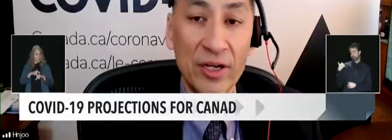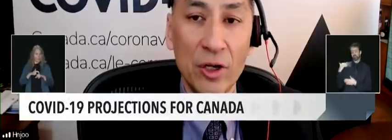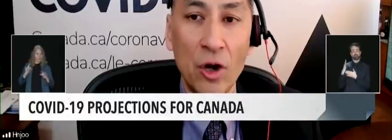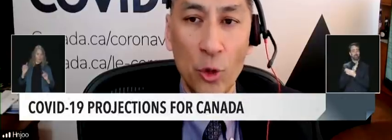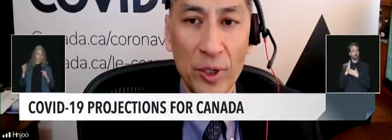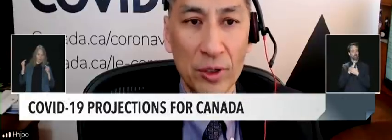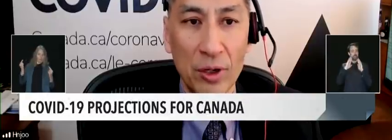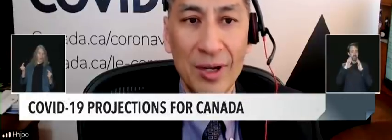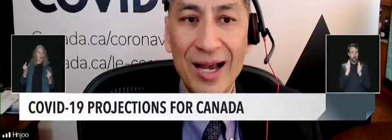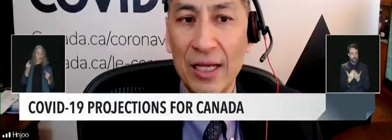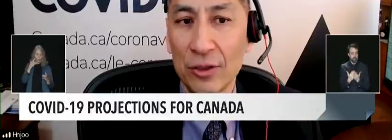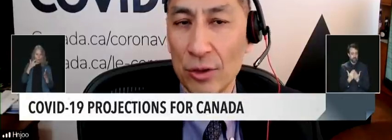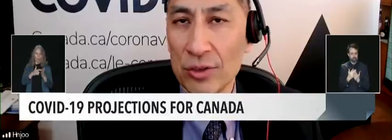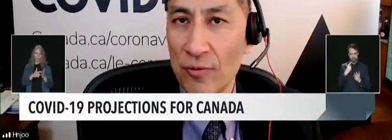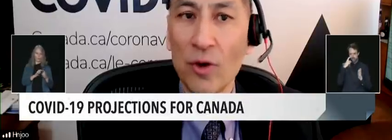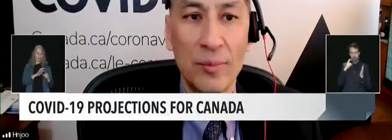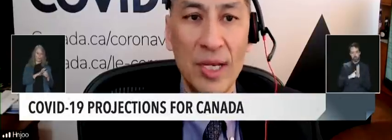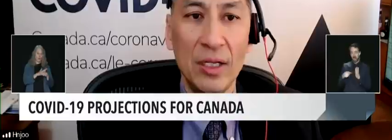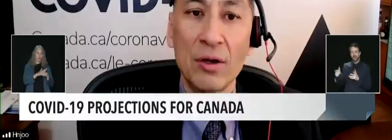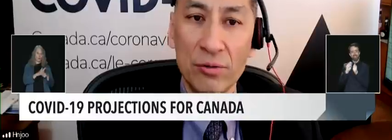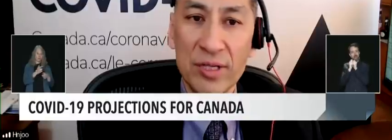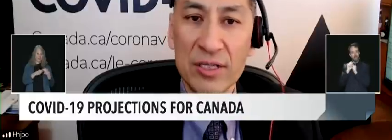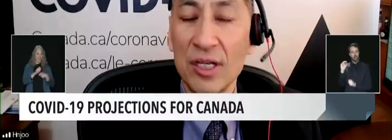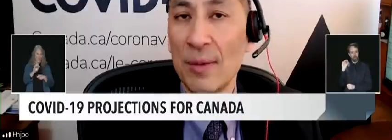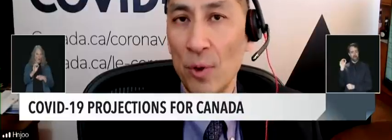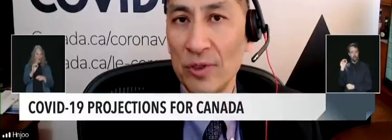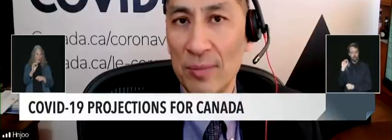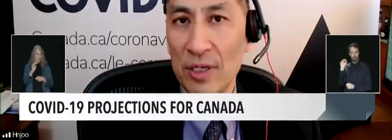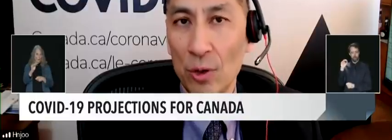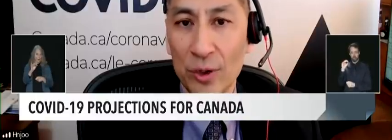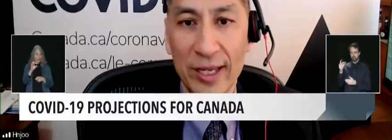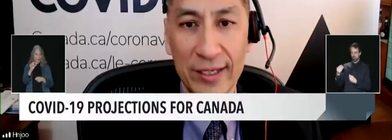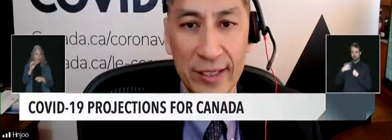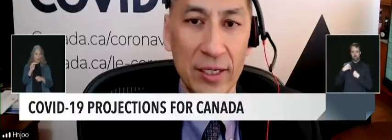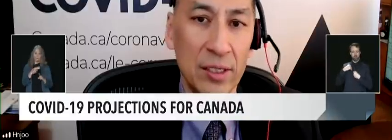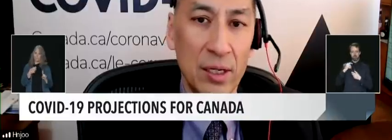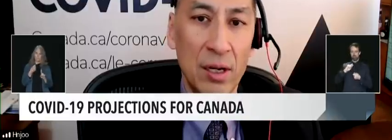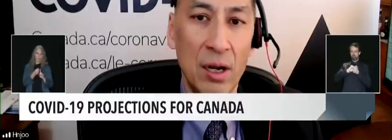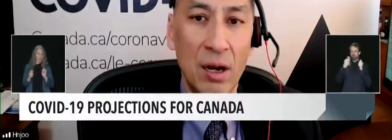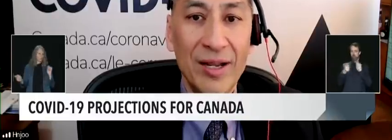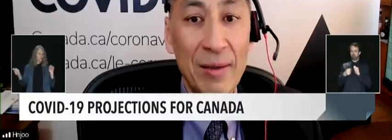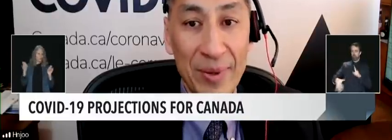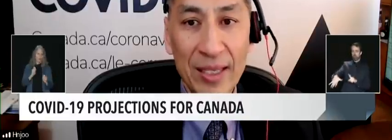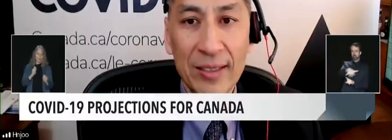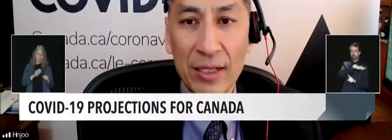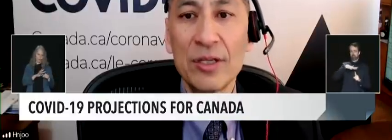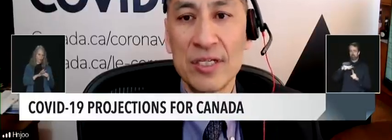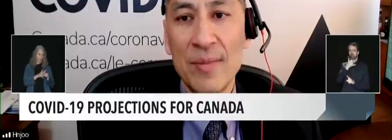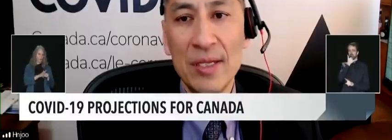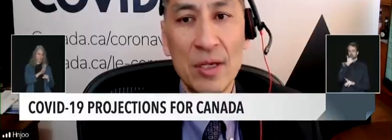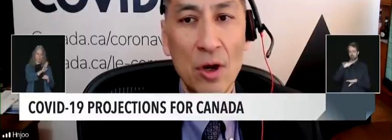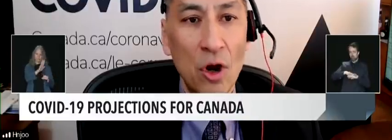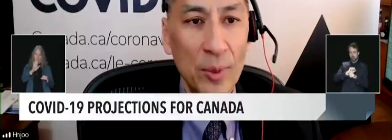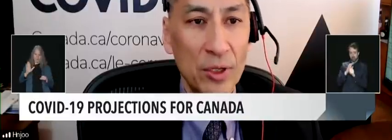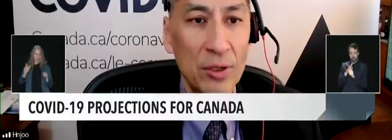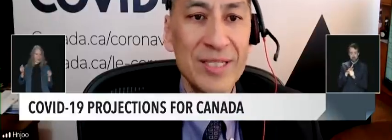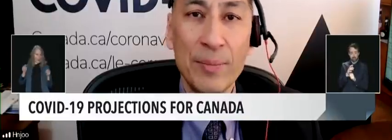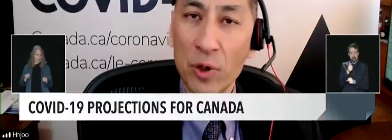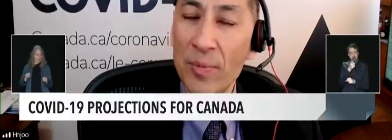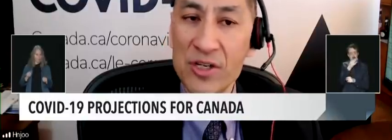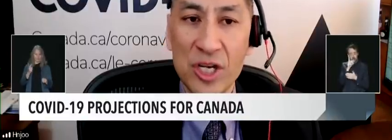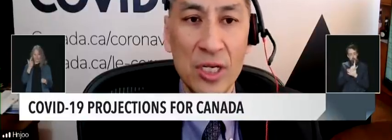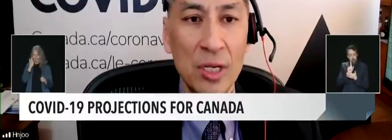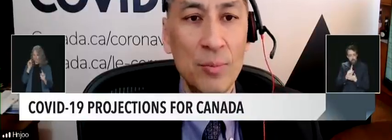vitesse de laquelle le variant Omicron a transformé le contexte de la pandémie au Canada. En à peine quelques semaines,